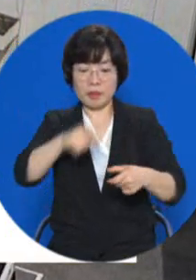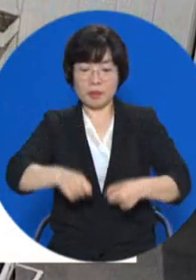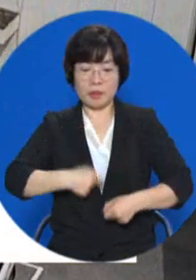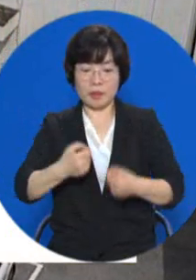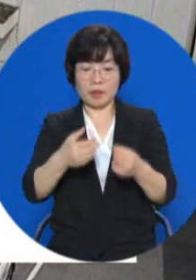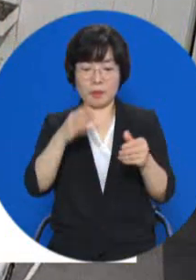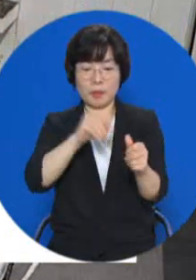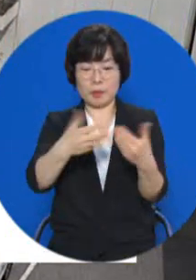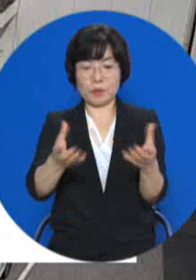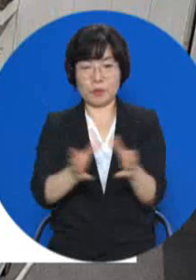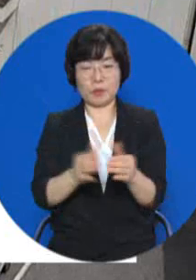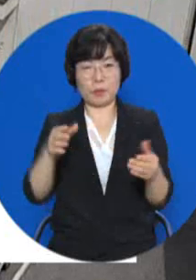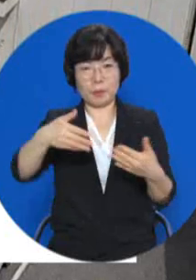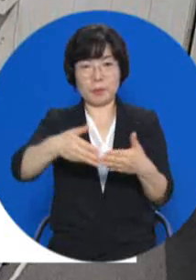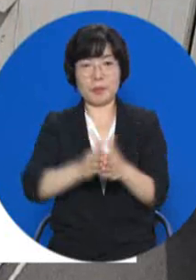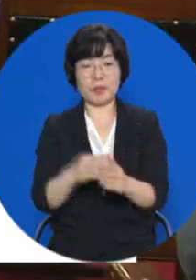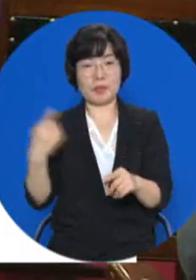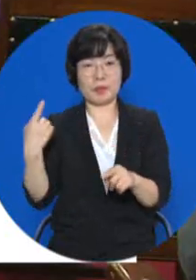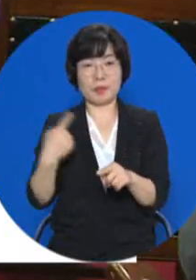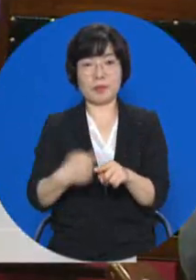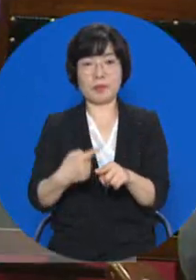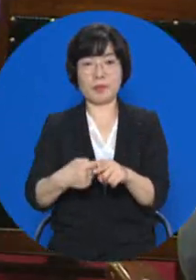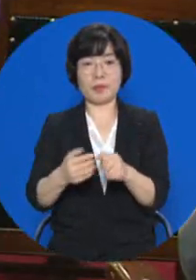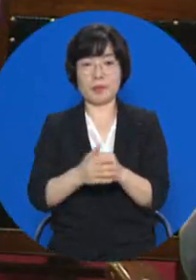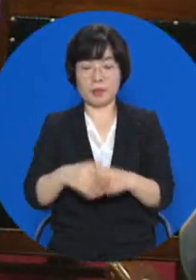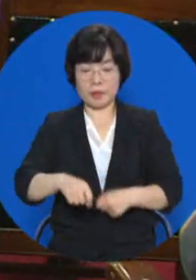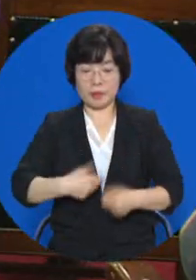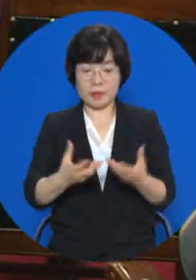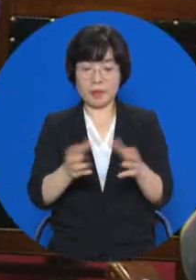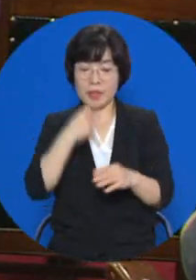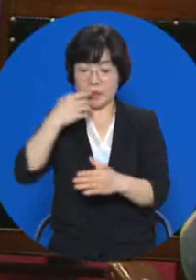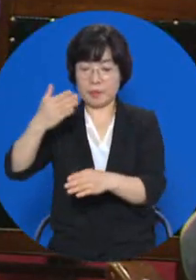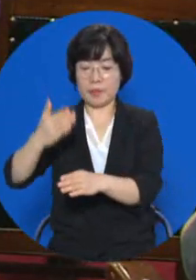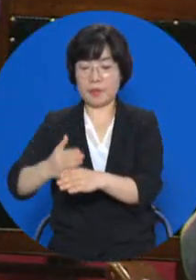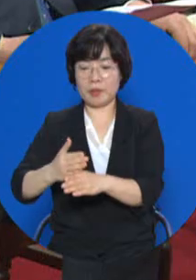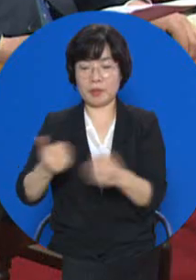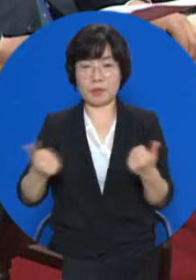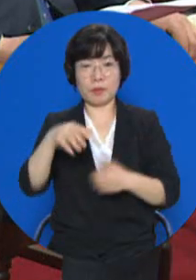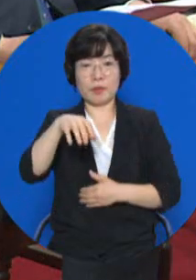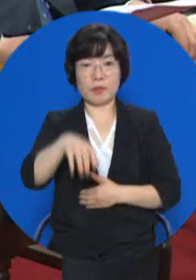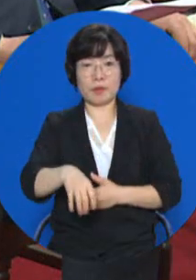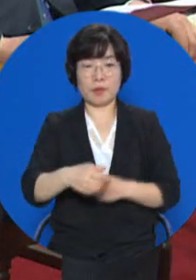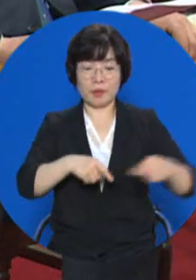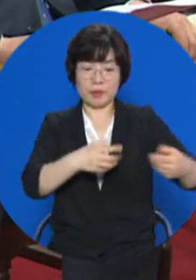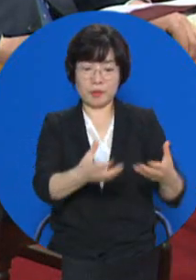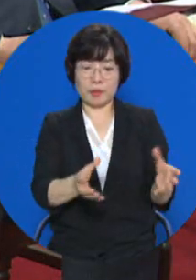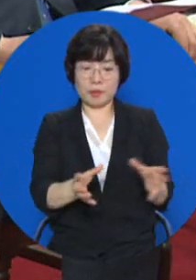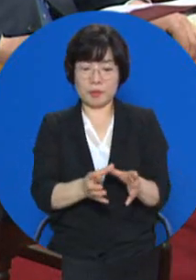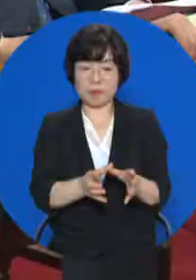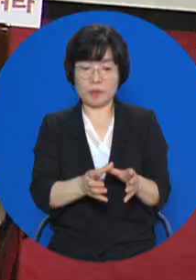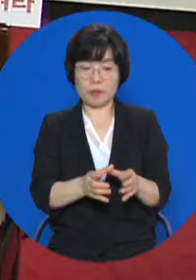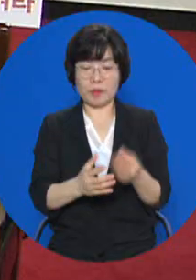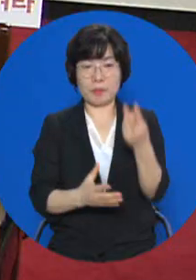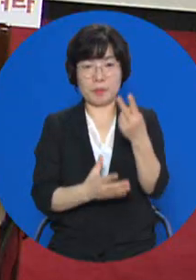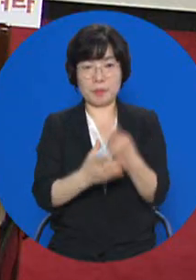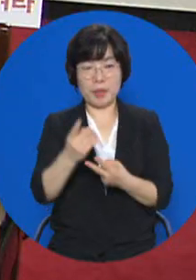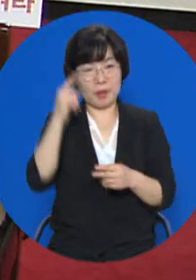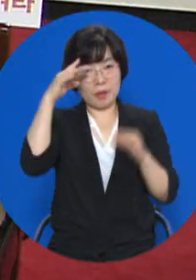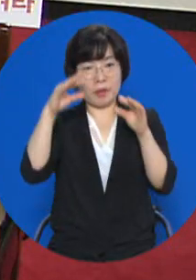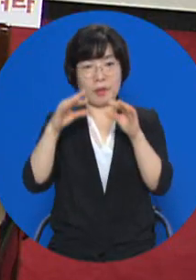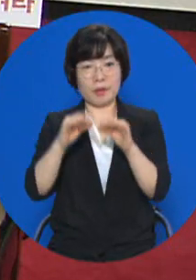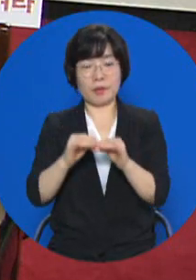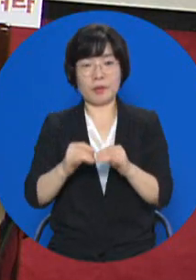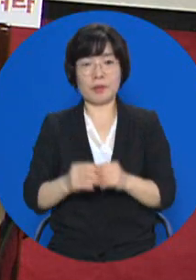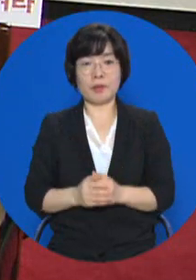지역국 폐지로 여겨지고 있습니다. 정의당, 민주당, 전남도의회 등 정치권도 한 목소리로 반대 입장을